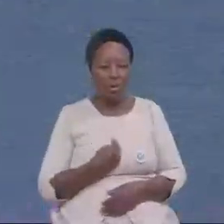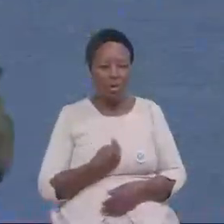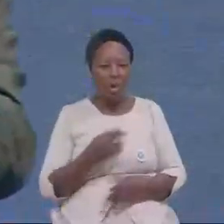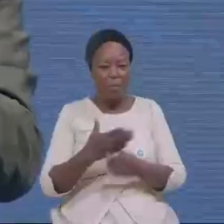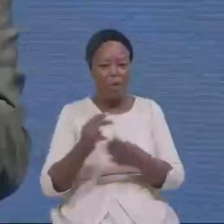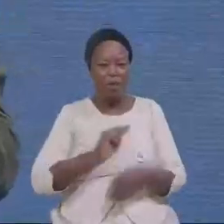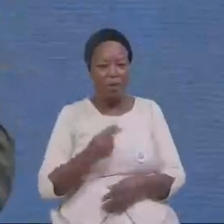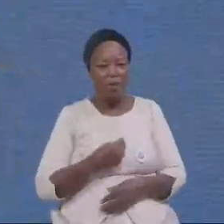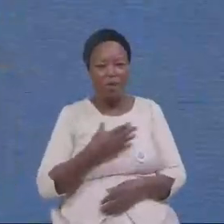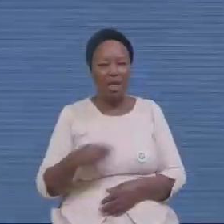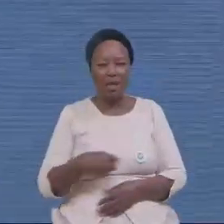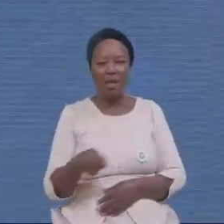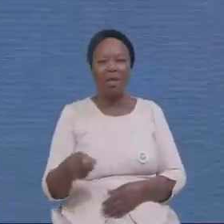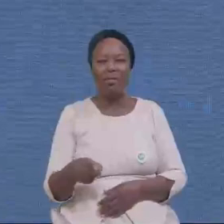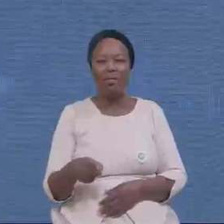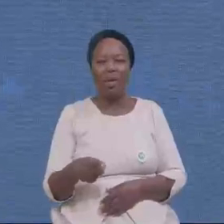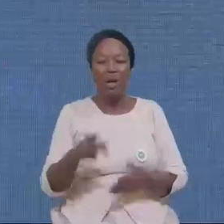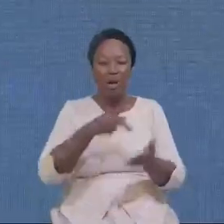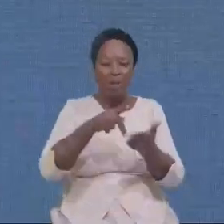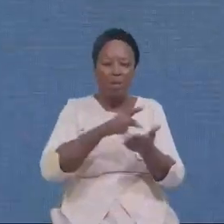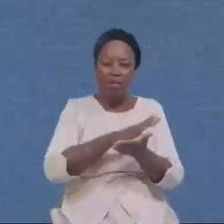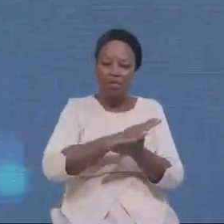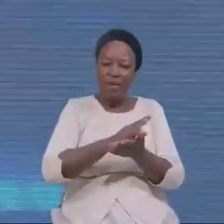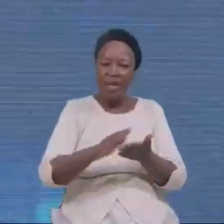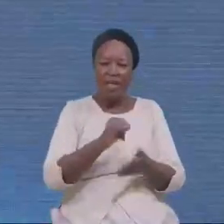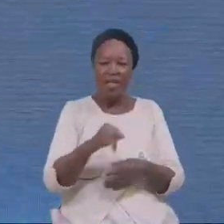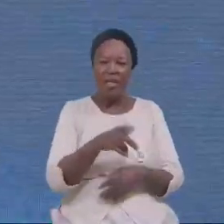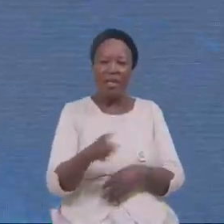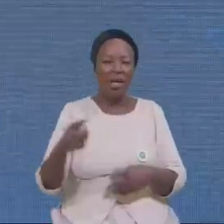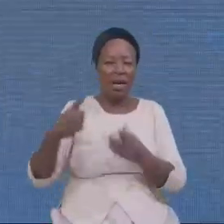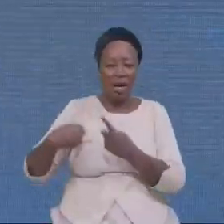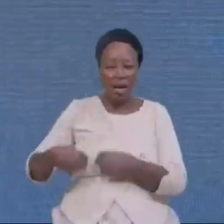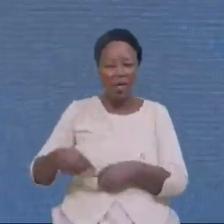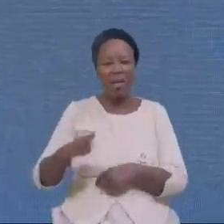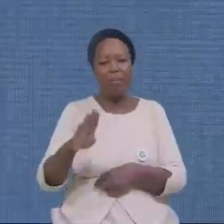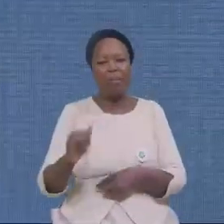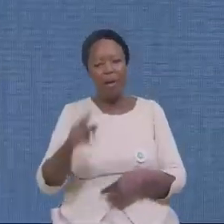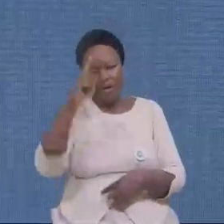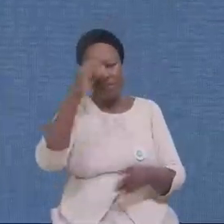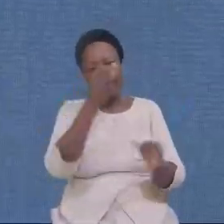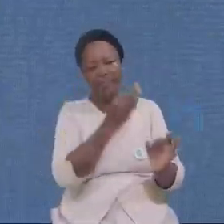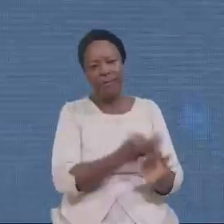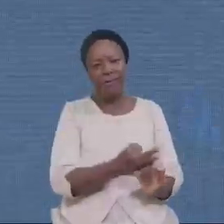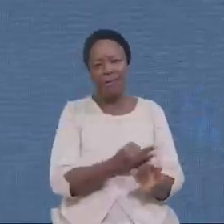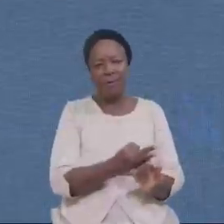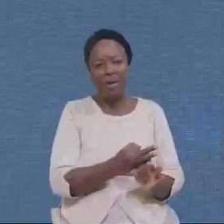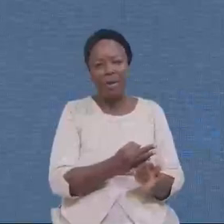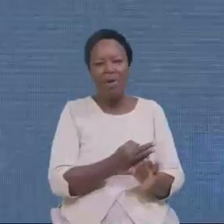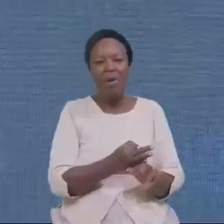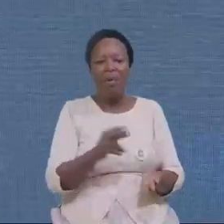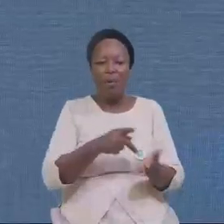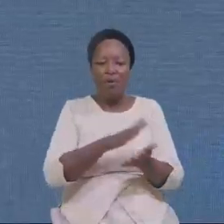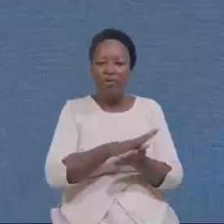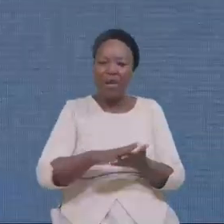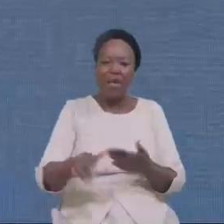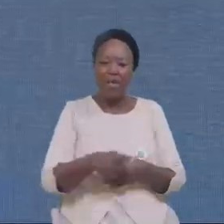Il n'a fait aucune différence entre nous et eux, entre eux et nous, ayant purifié leur cœur par la foi. Ayant